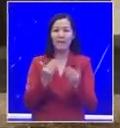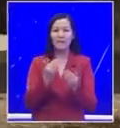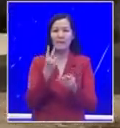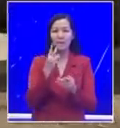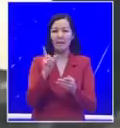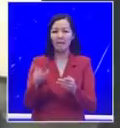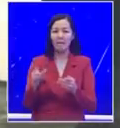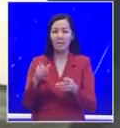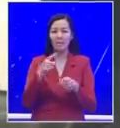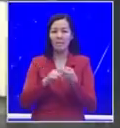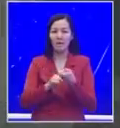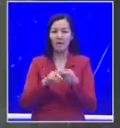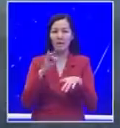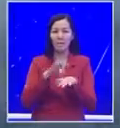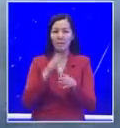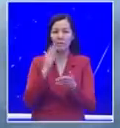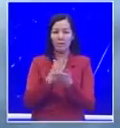коронавирус табылды.